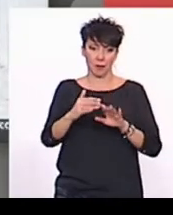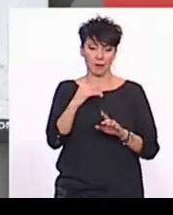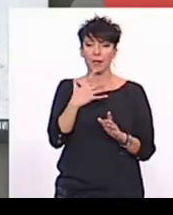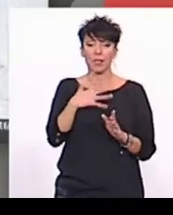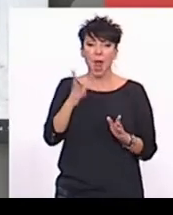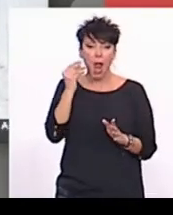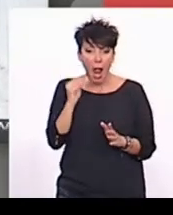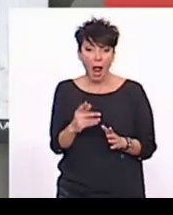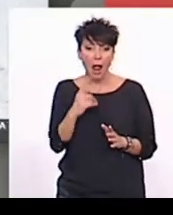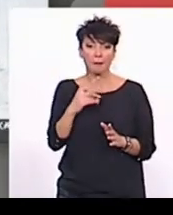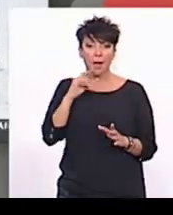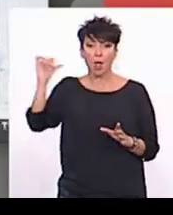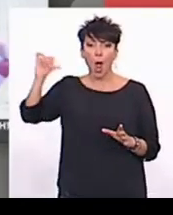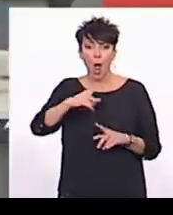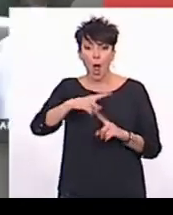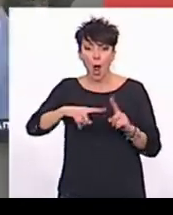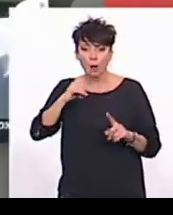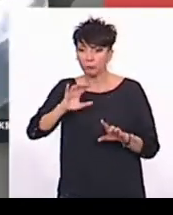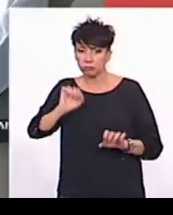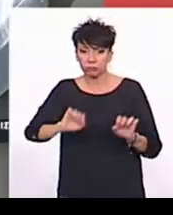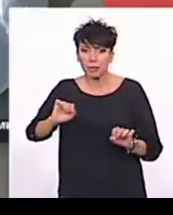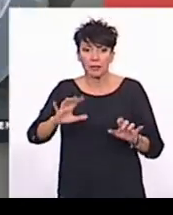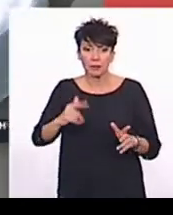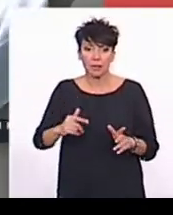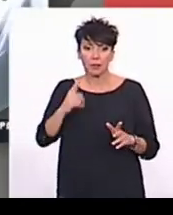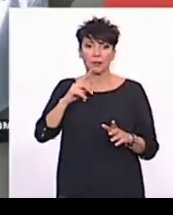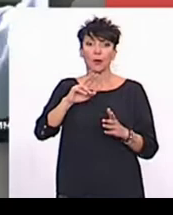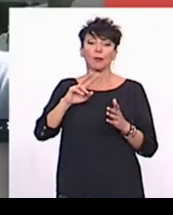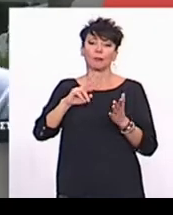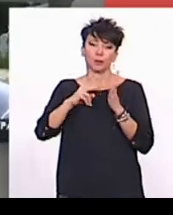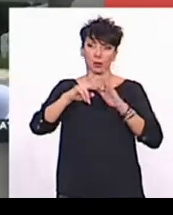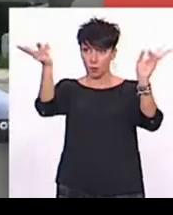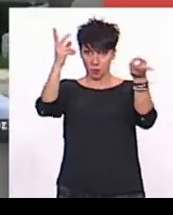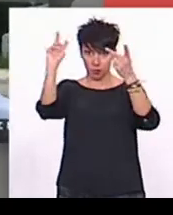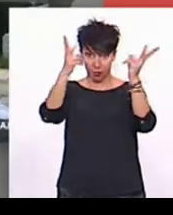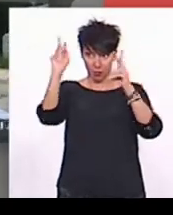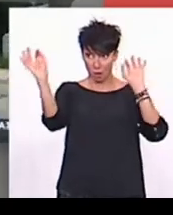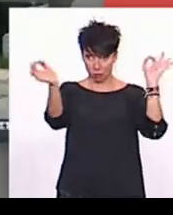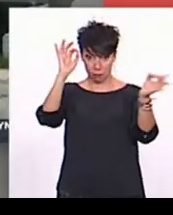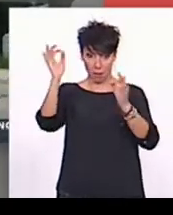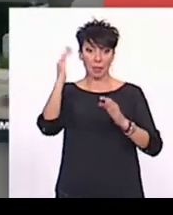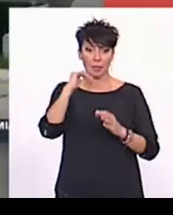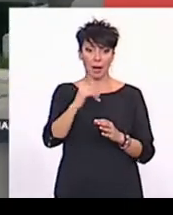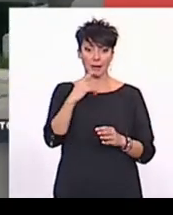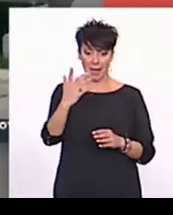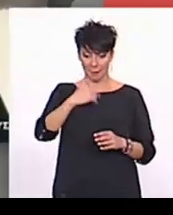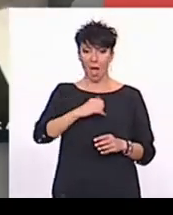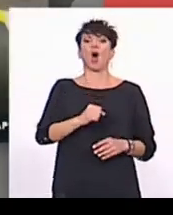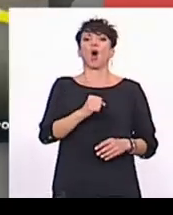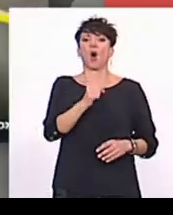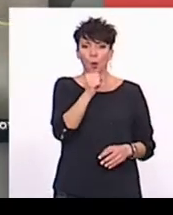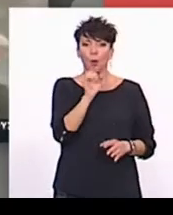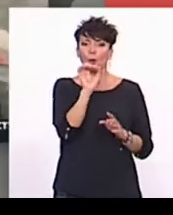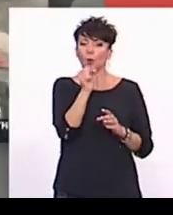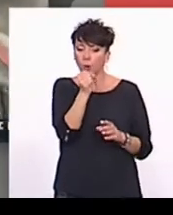γίνεται, καταστρέφεται ή μεταφέρεται περισσότερα? Ο ιός δεν αιωρείται στον αέρα. Όποιος τον είχε, βήχει